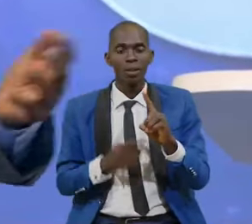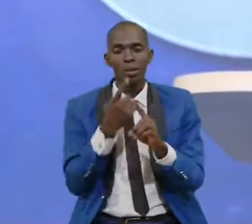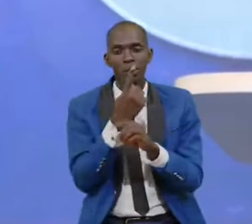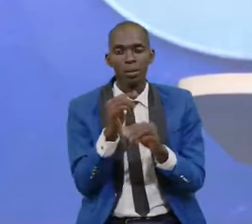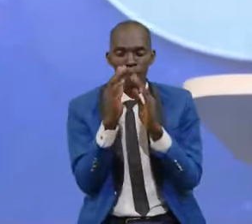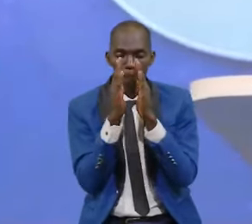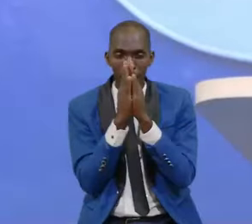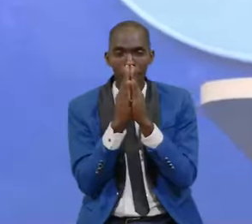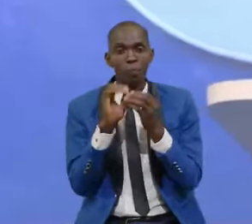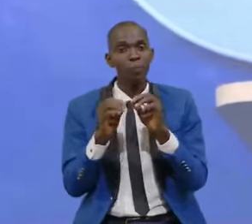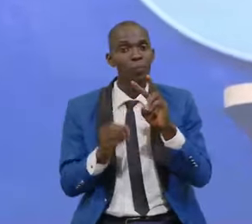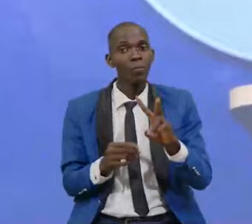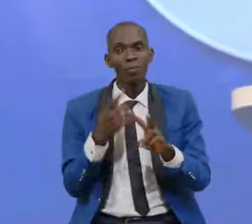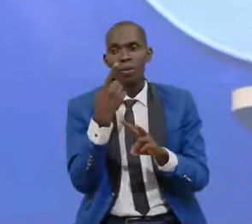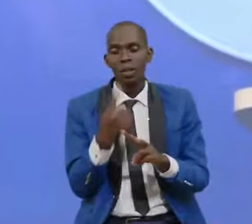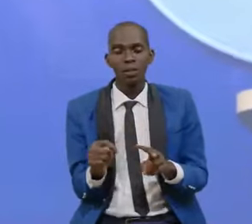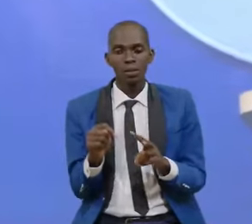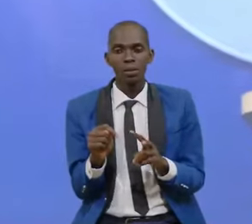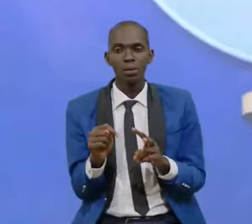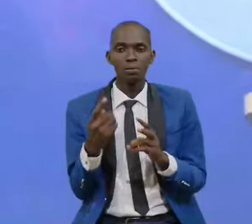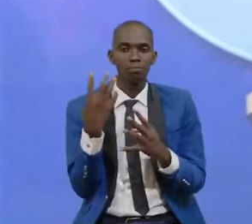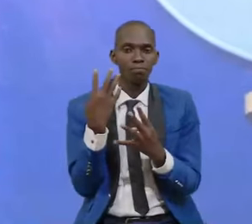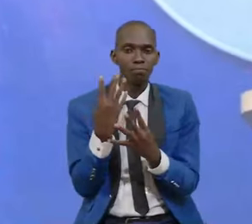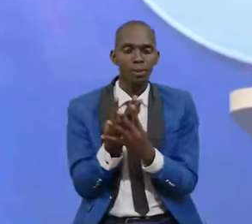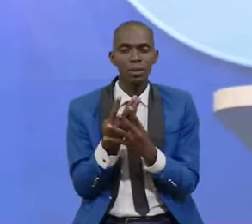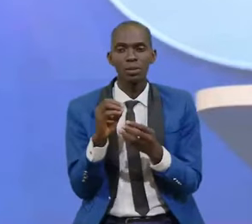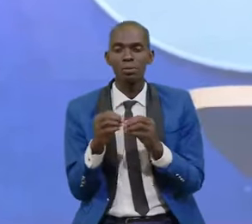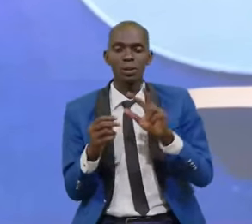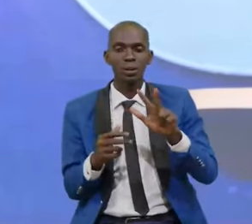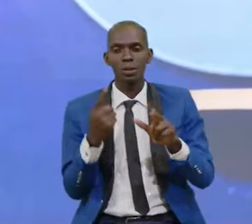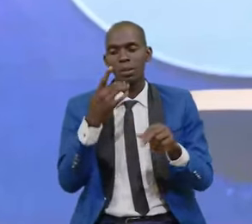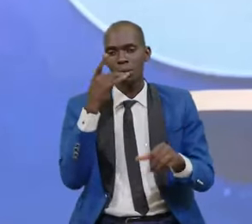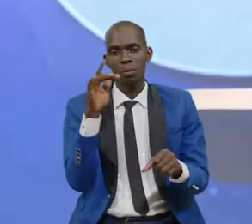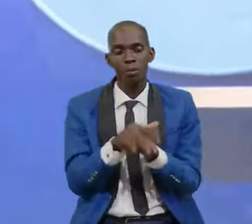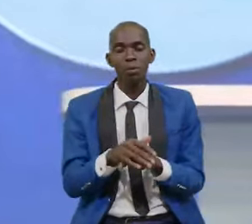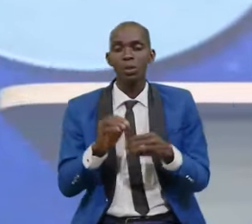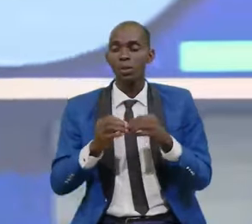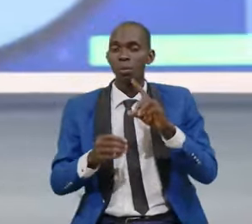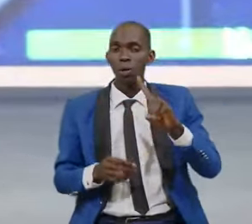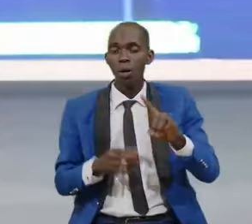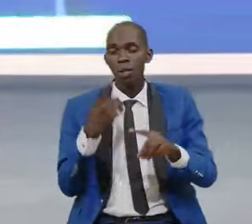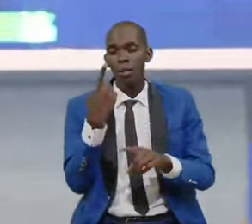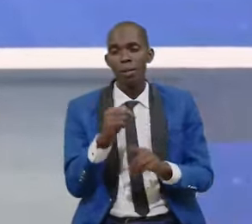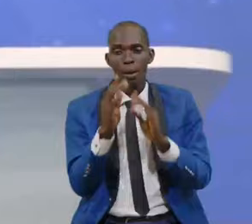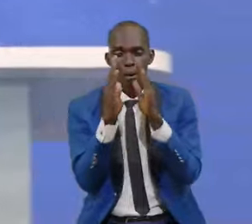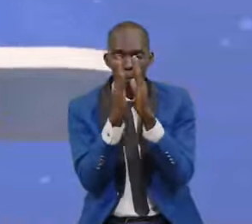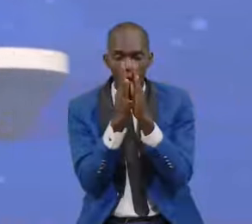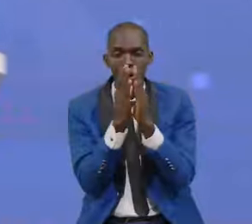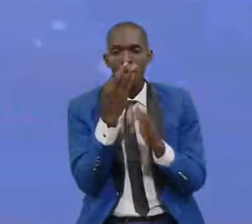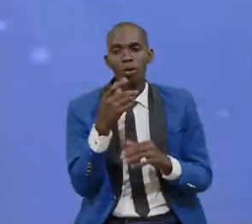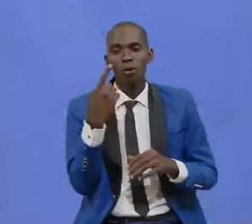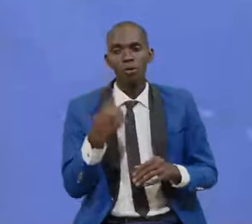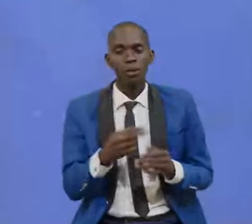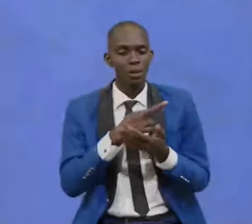prière. Deuxièmement, les louanges. Et troisièmement, la promesse. Premier point, la prière du juste